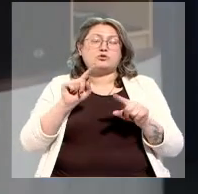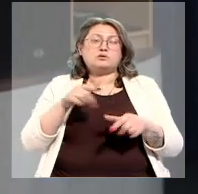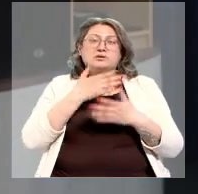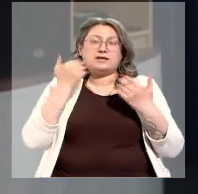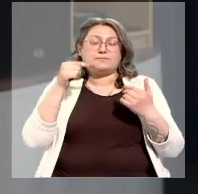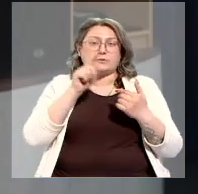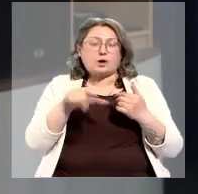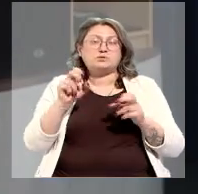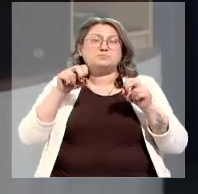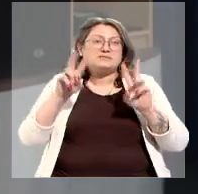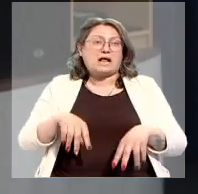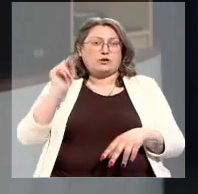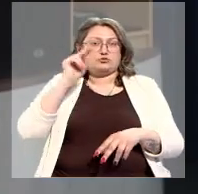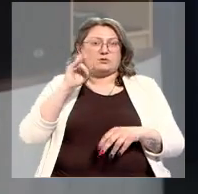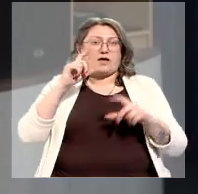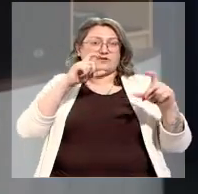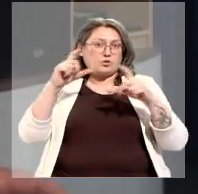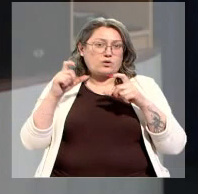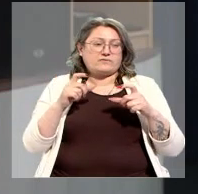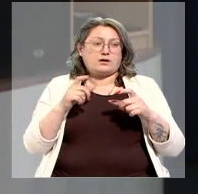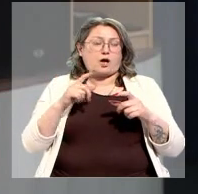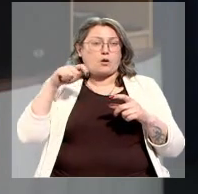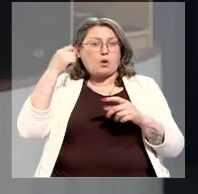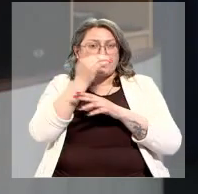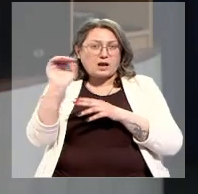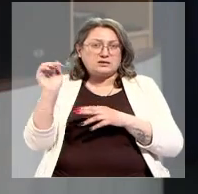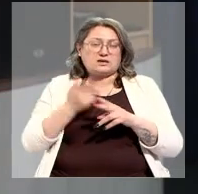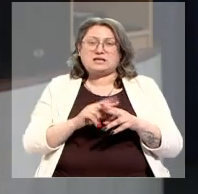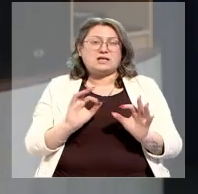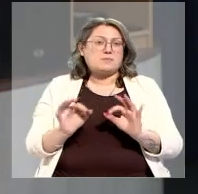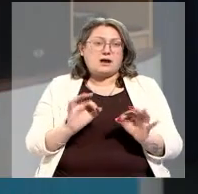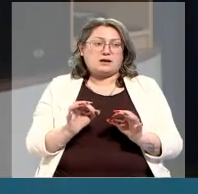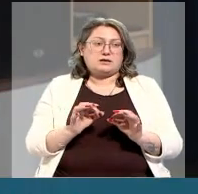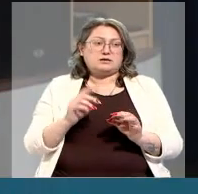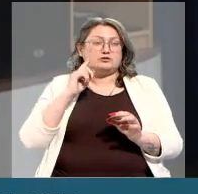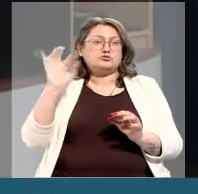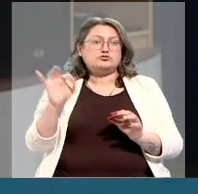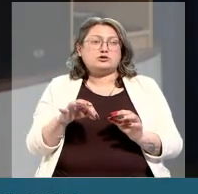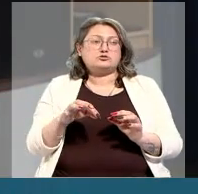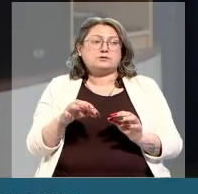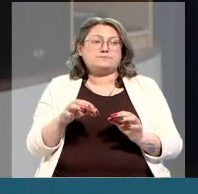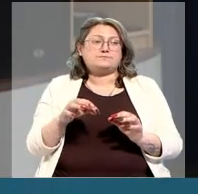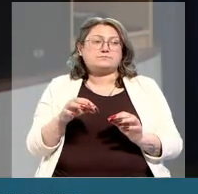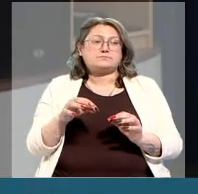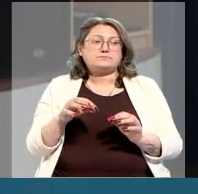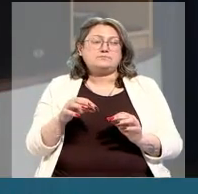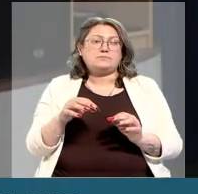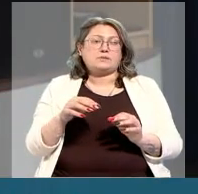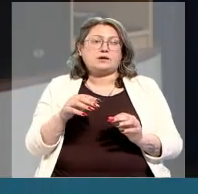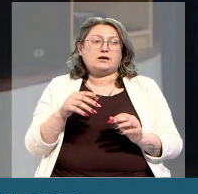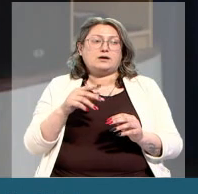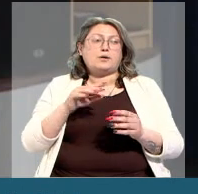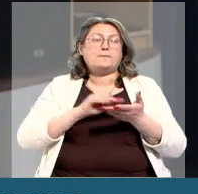людей, которые специально учились на фотографа, на оператора. Это нормально. Чаще всего там